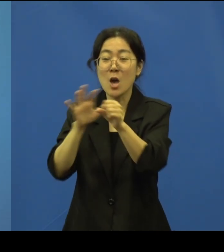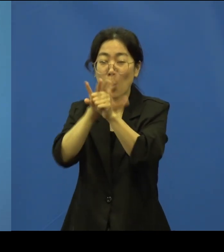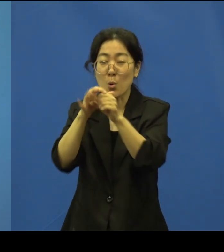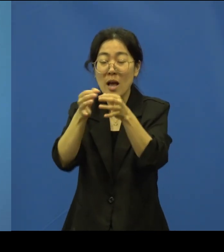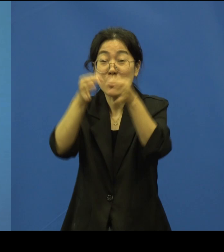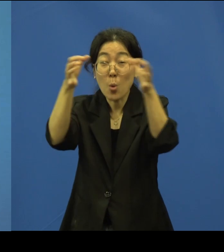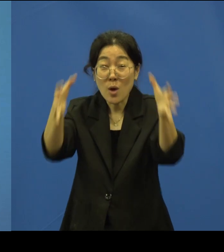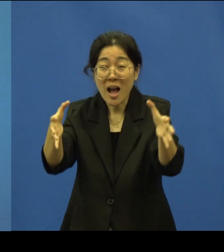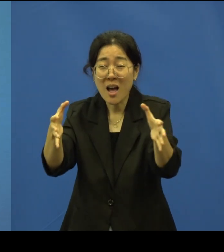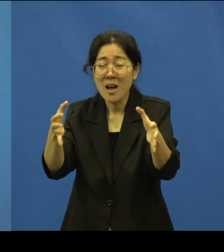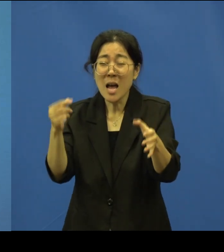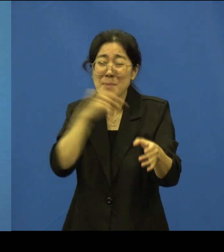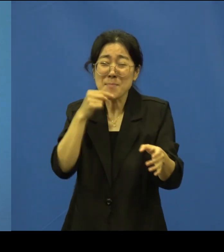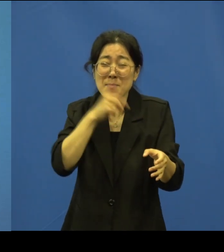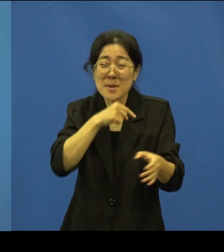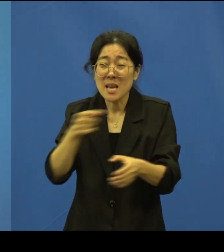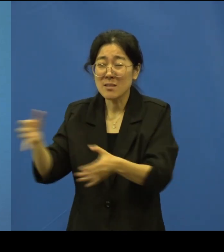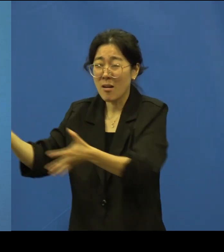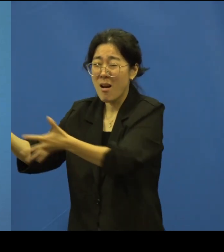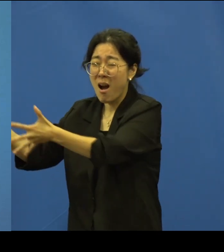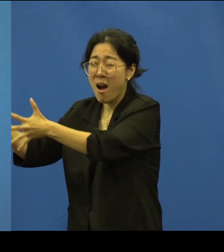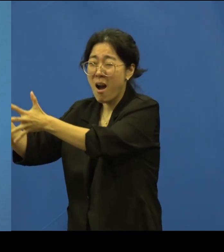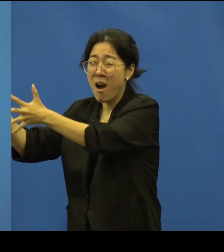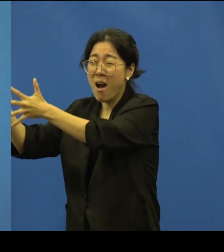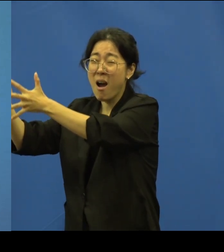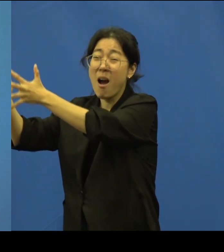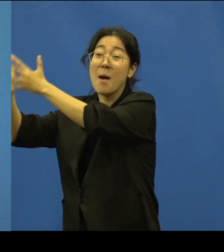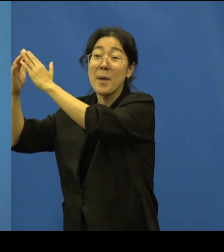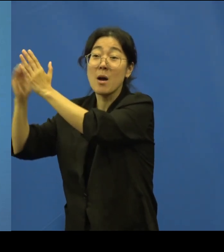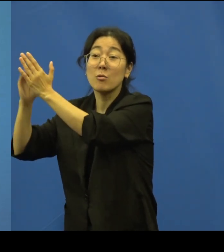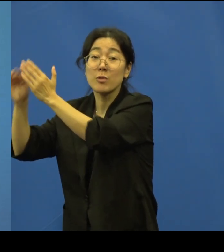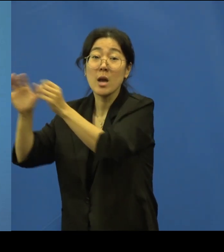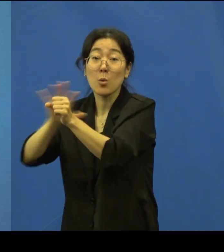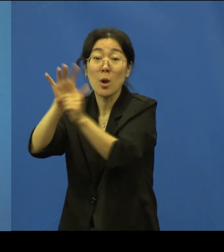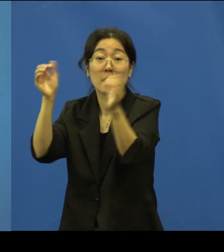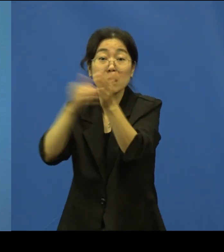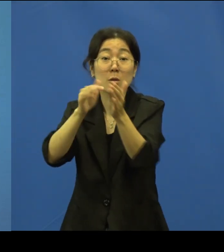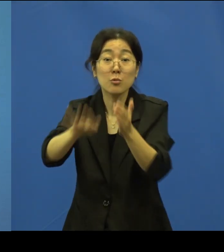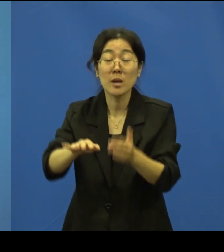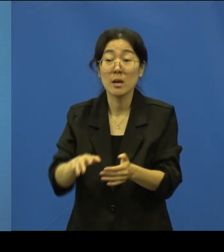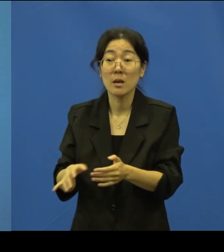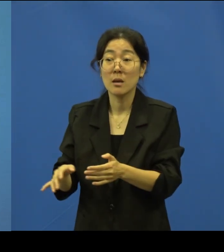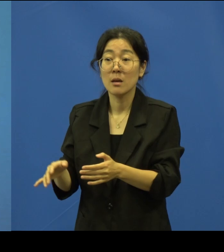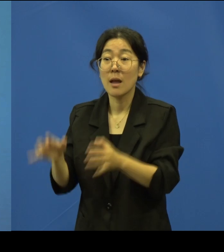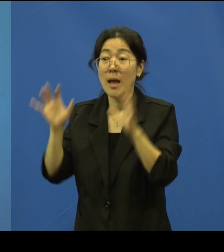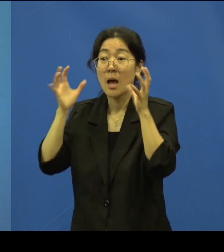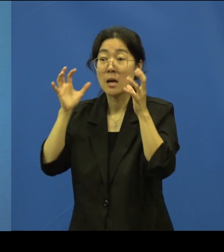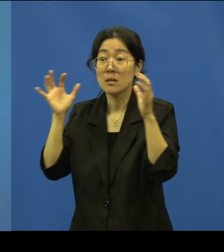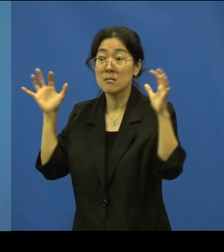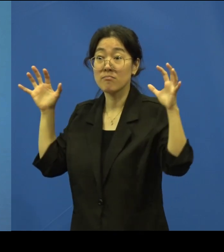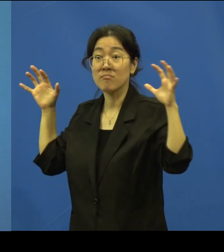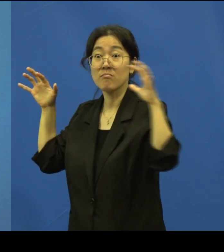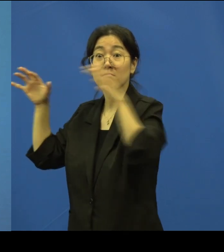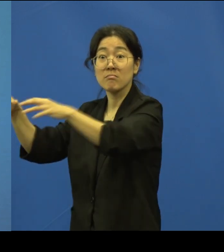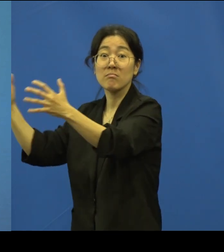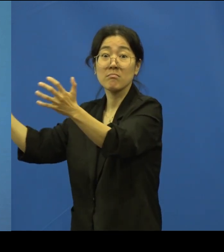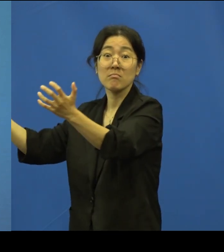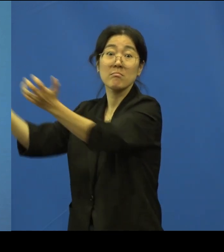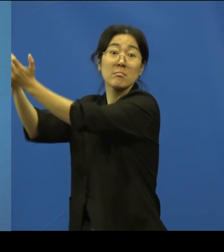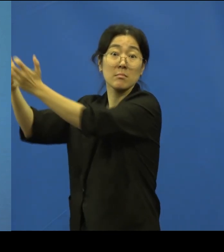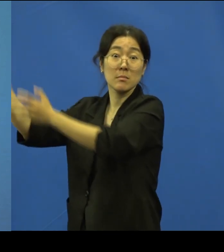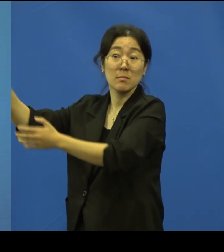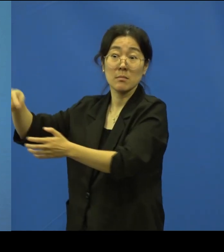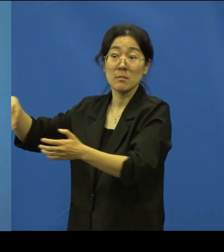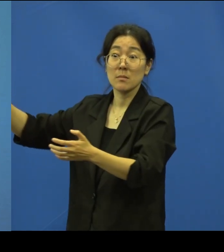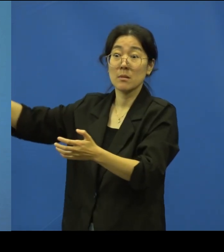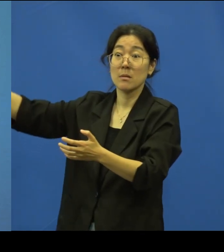하나님의 은혜 속에서 다음 세대를 양성하고, 물론 그 빚을 남아있죠. 엄청난 빚이. 근데